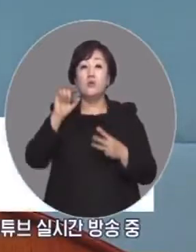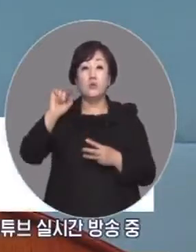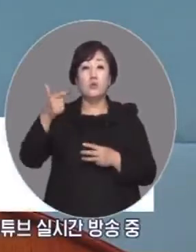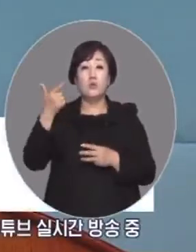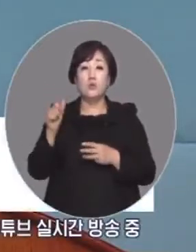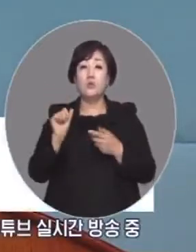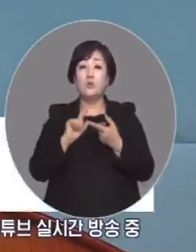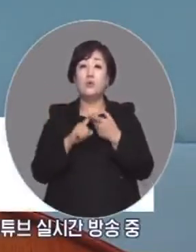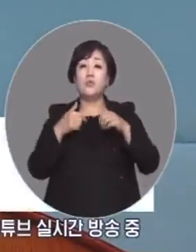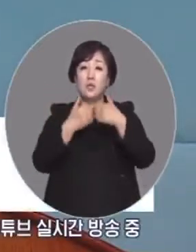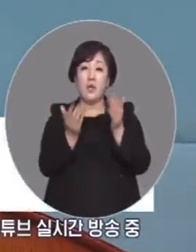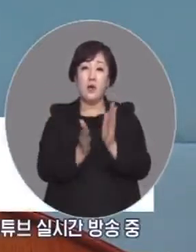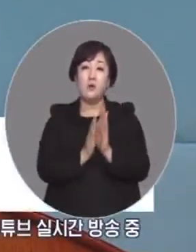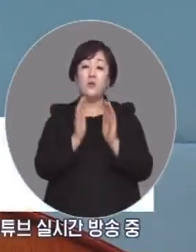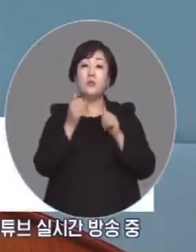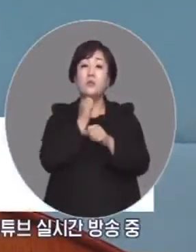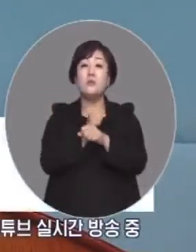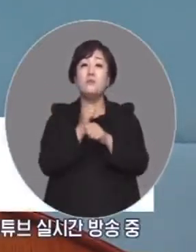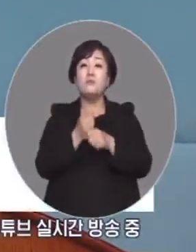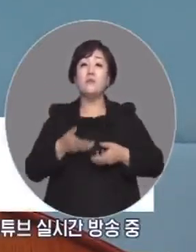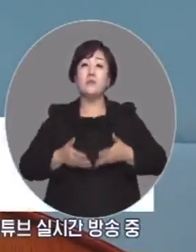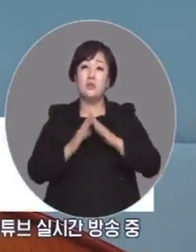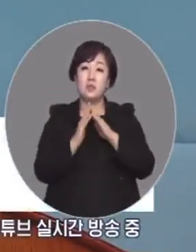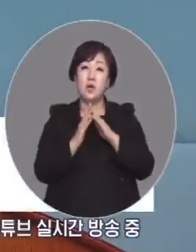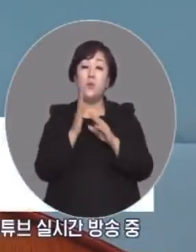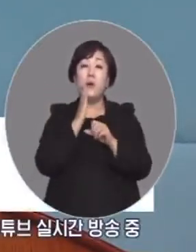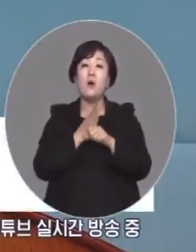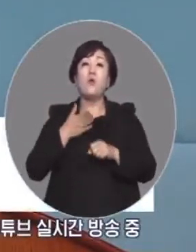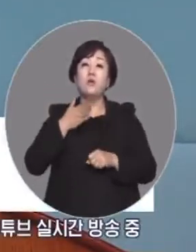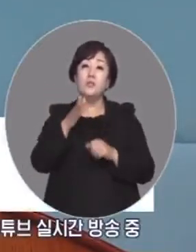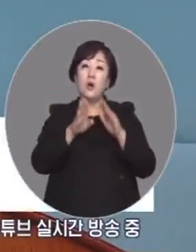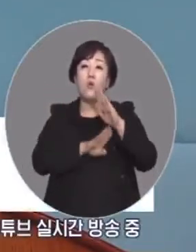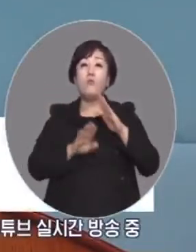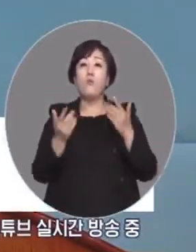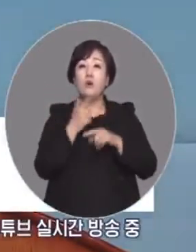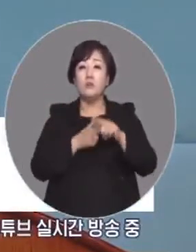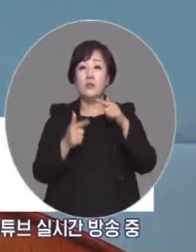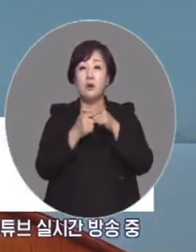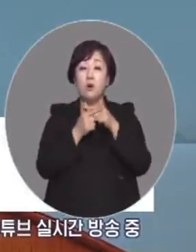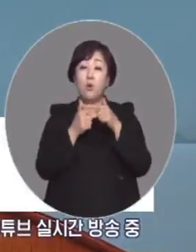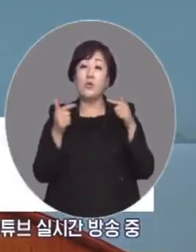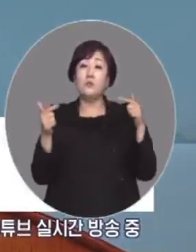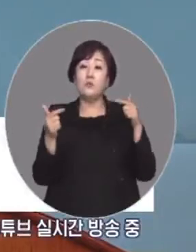아동보호팀 조기 신설 및 전담 공무원을 확충하여